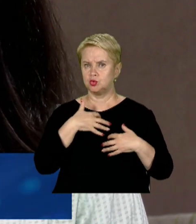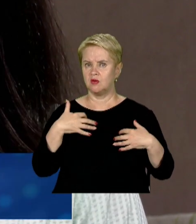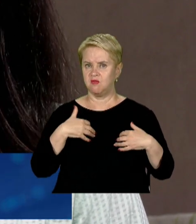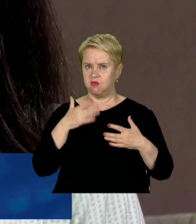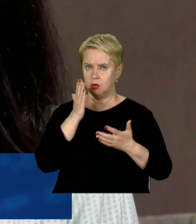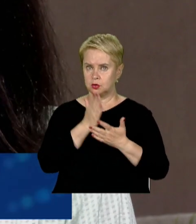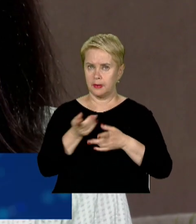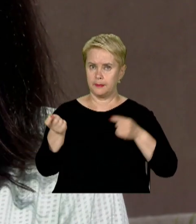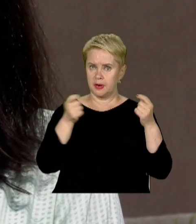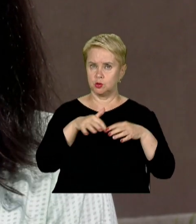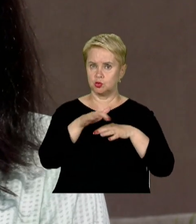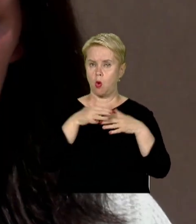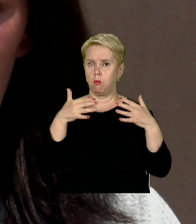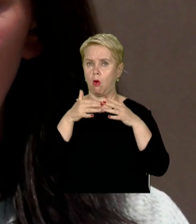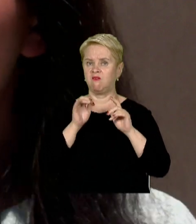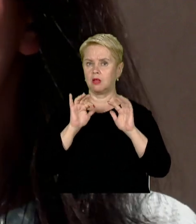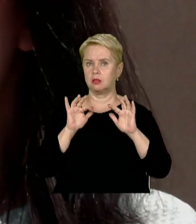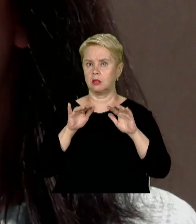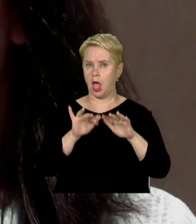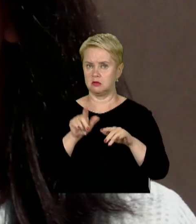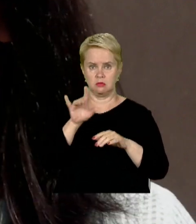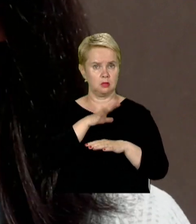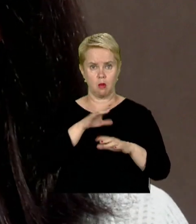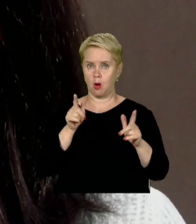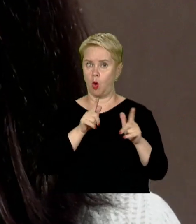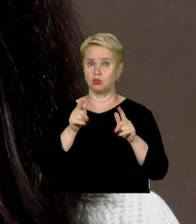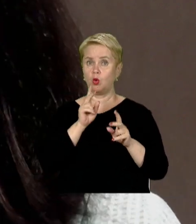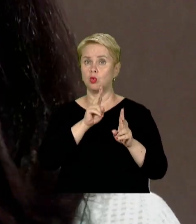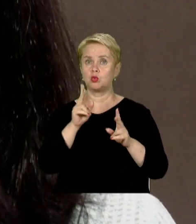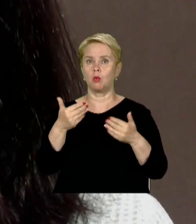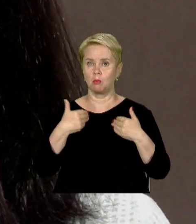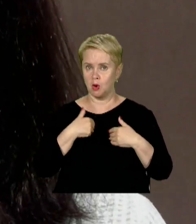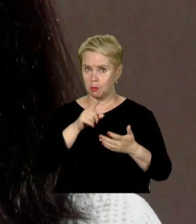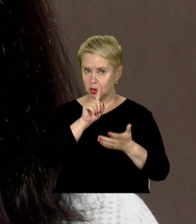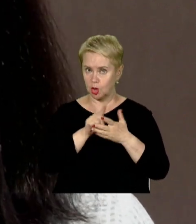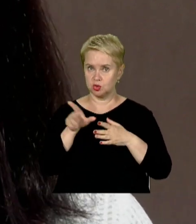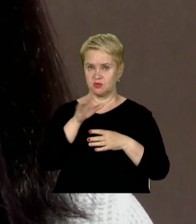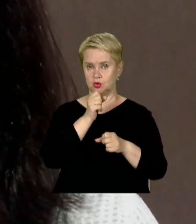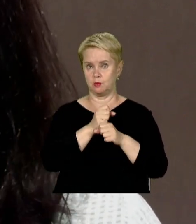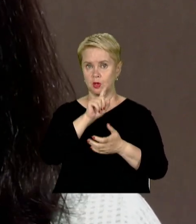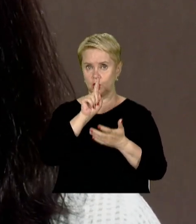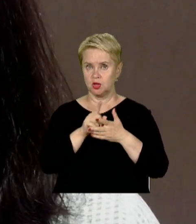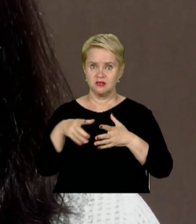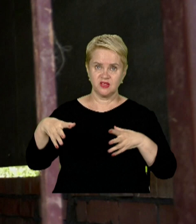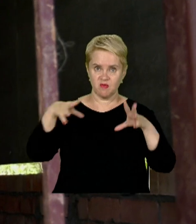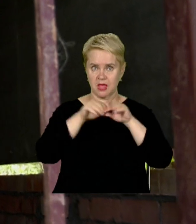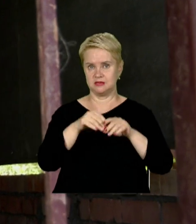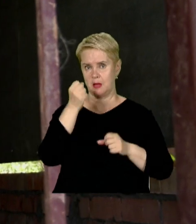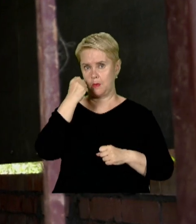которые привезены из зоны боевых действий. Да, не были готовы, но мы, кто как не мы, мы должны это все сделать, мы должны все вместе